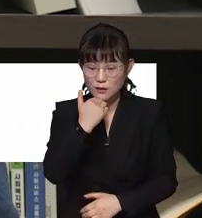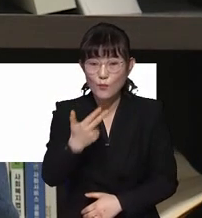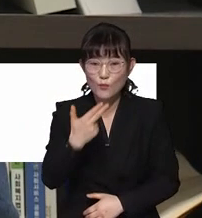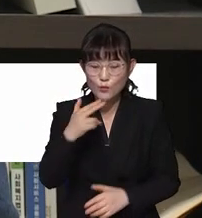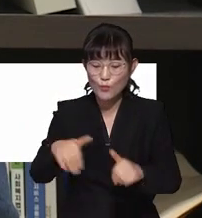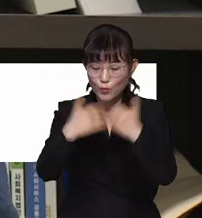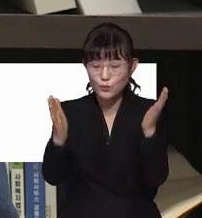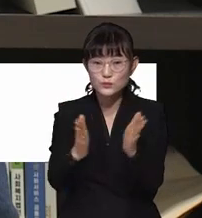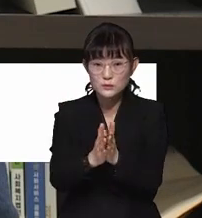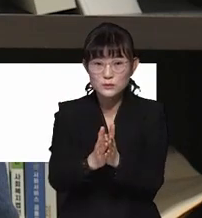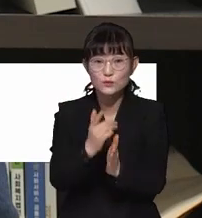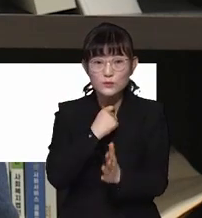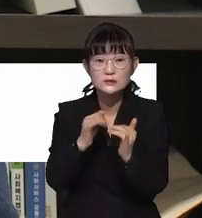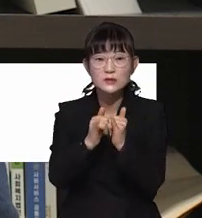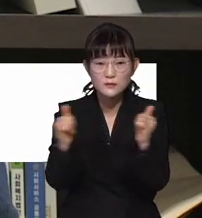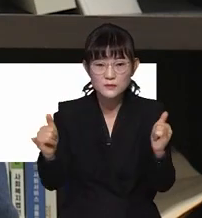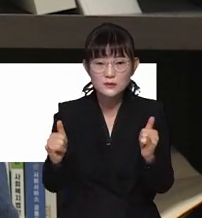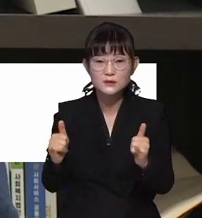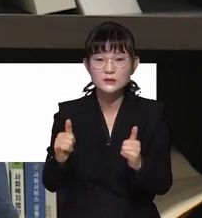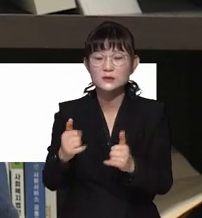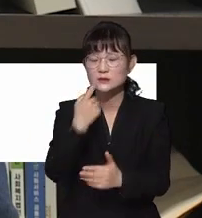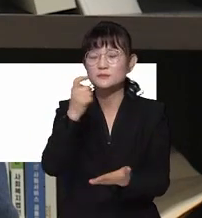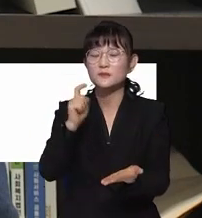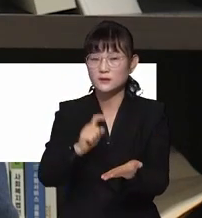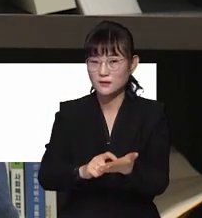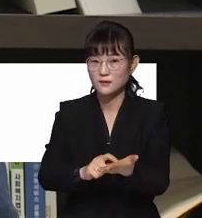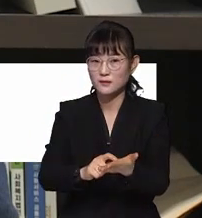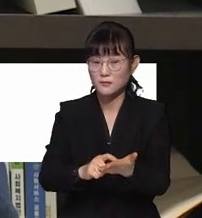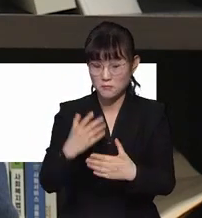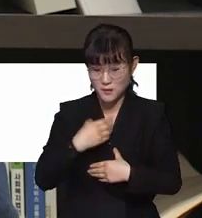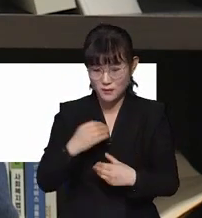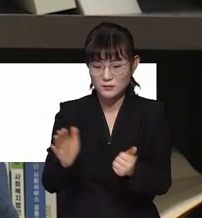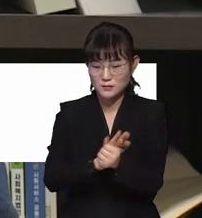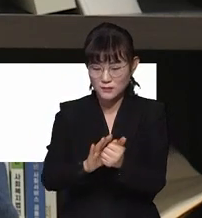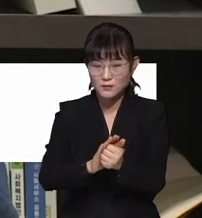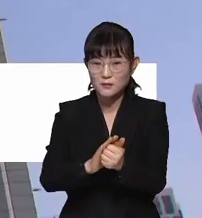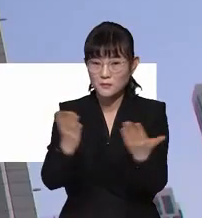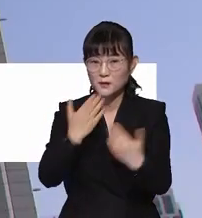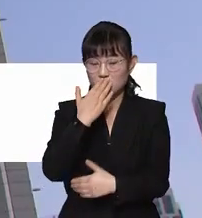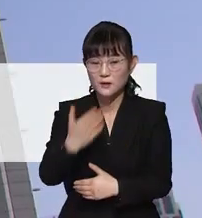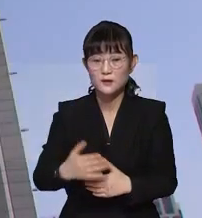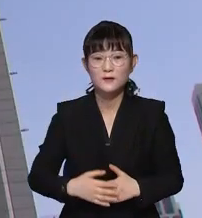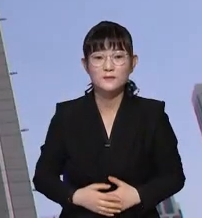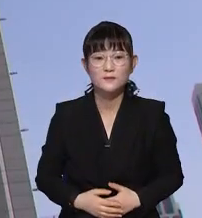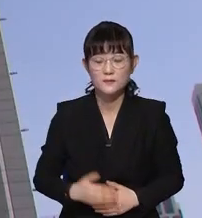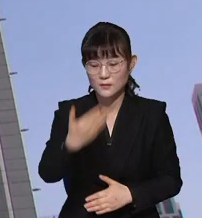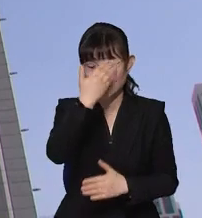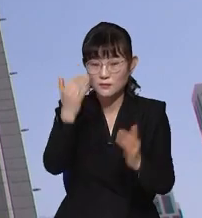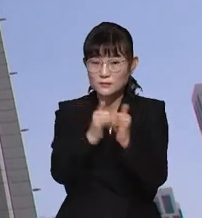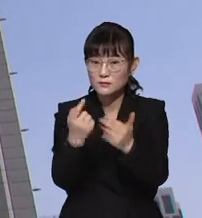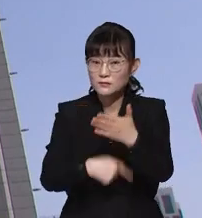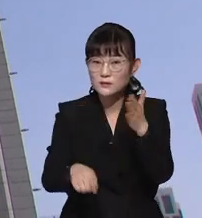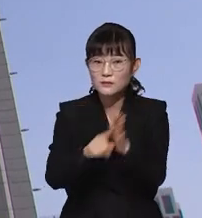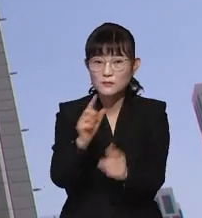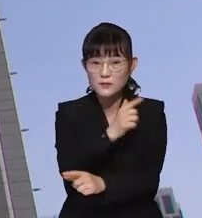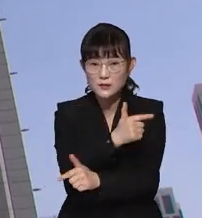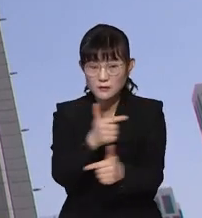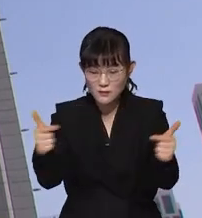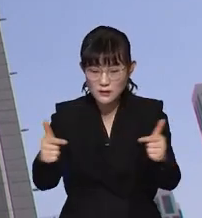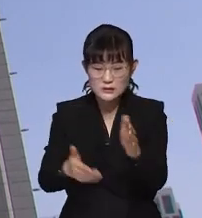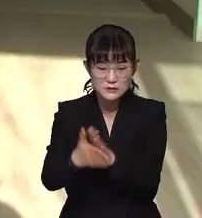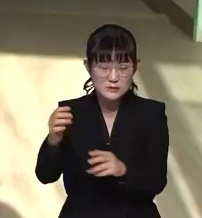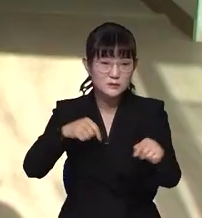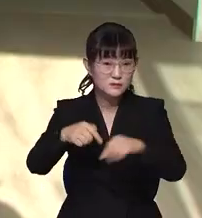모든 희망하는 이용자들이 더욱 쉽게 서비스를 이용할 수 있도록 청년들을 위한 다양한 시책도